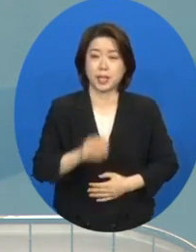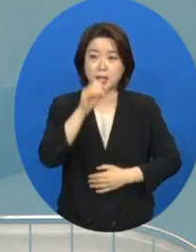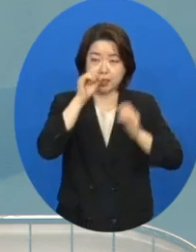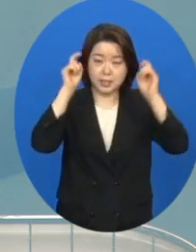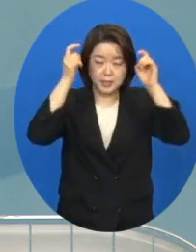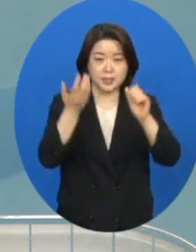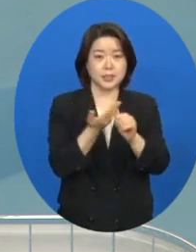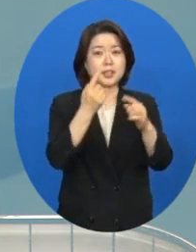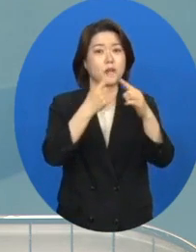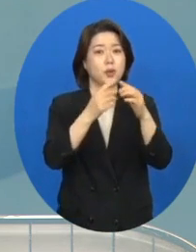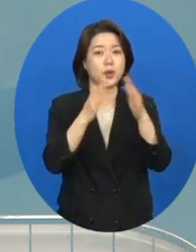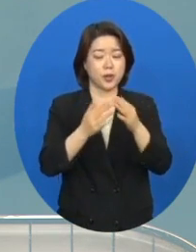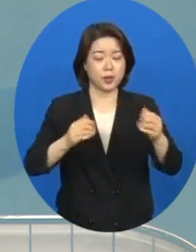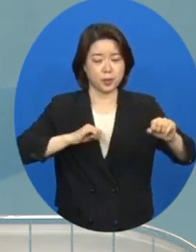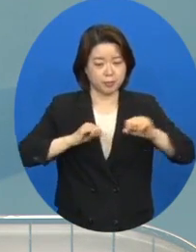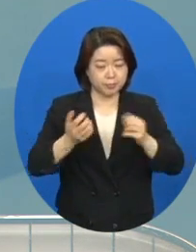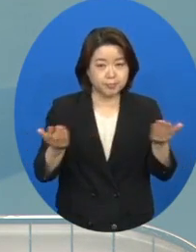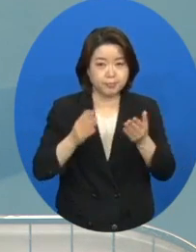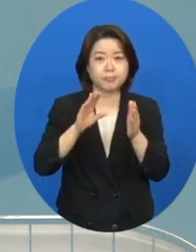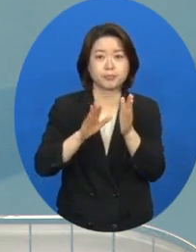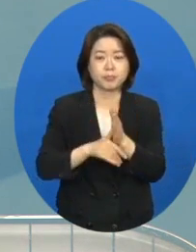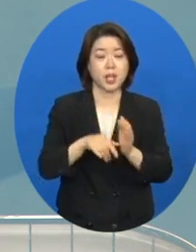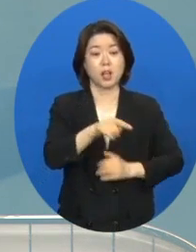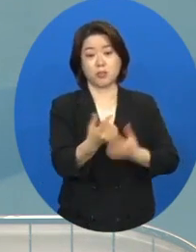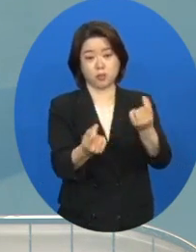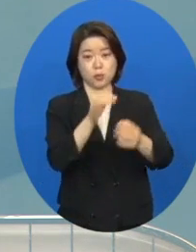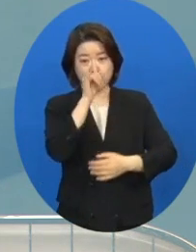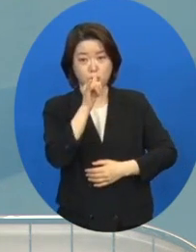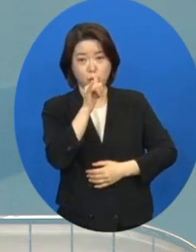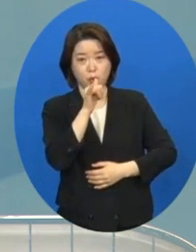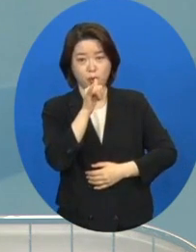선한목자교회에서 사역하면서 그런 교회가 있지 않냐,